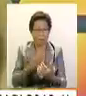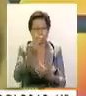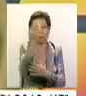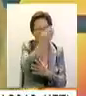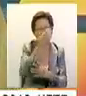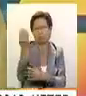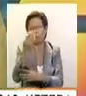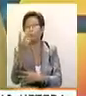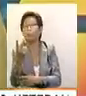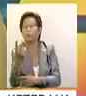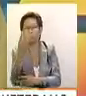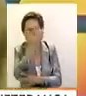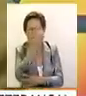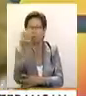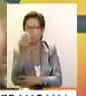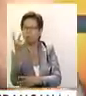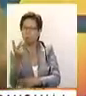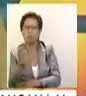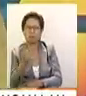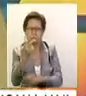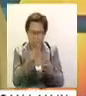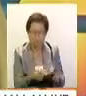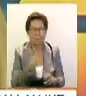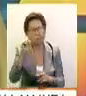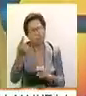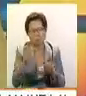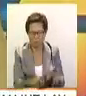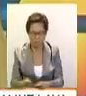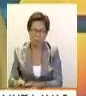filem. Tawaran dua filem cuma dalam perancangan lagi